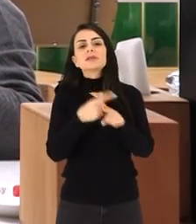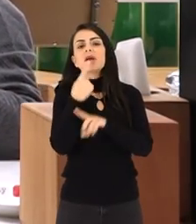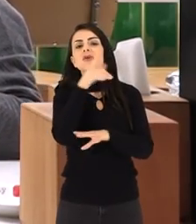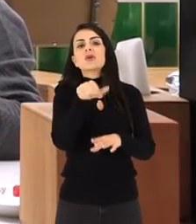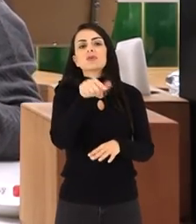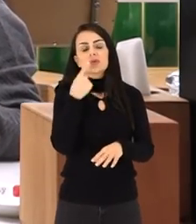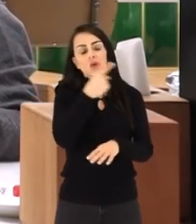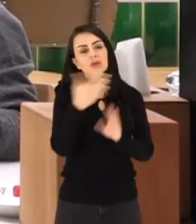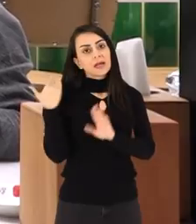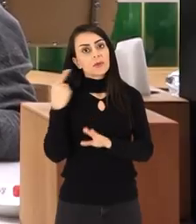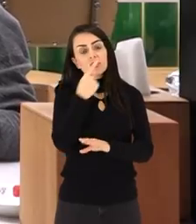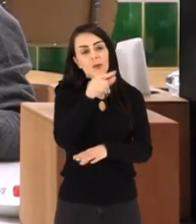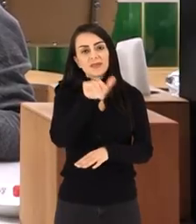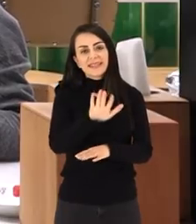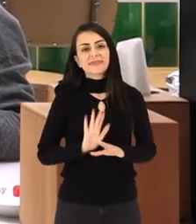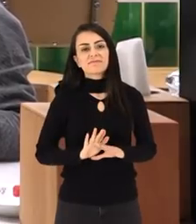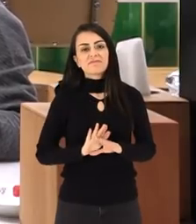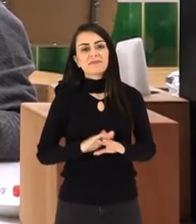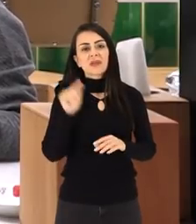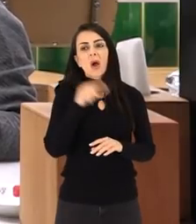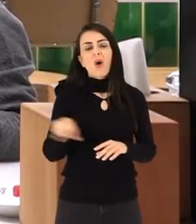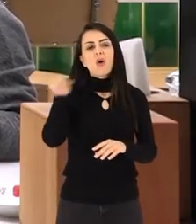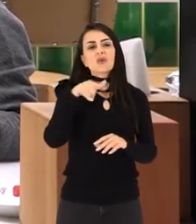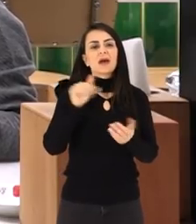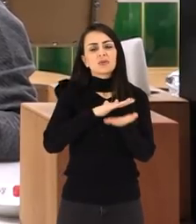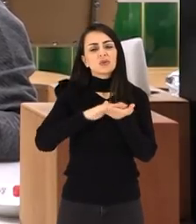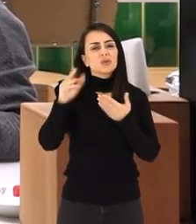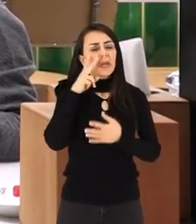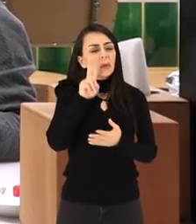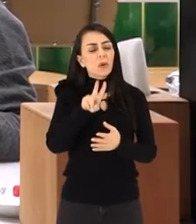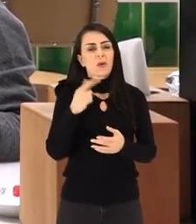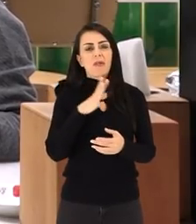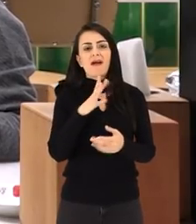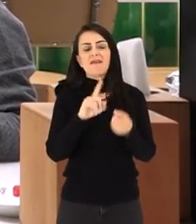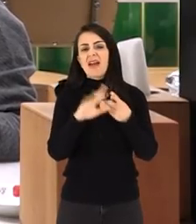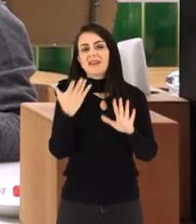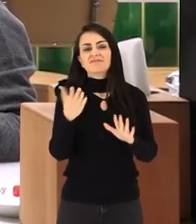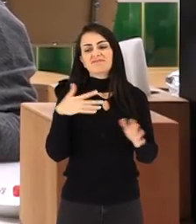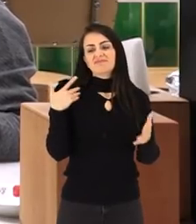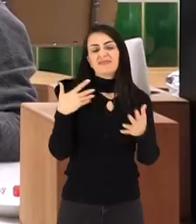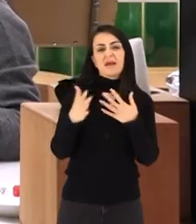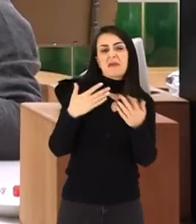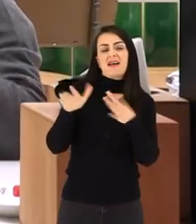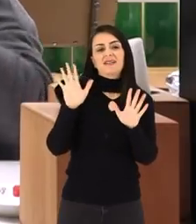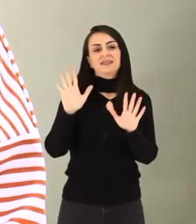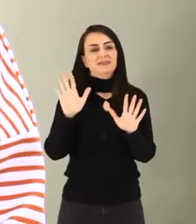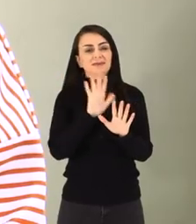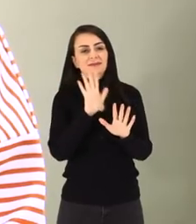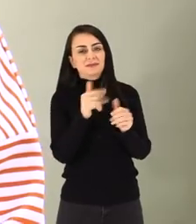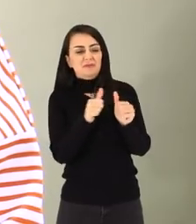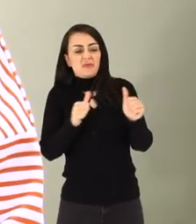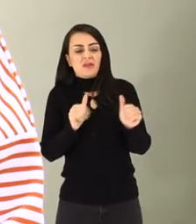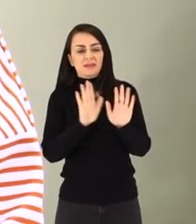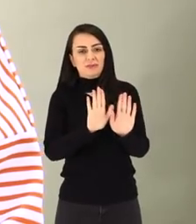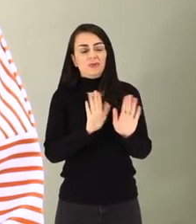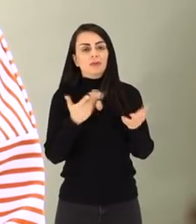Onu diyecektim biraz önce de. Onlar bizim buradaki düzeni görüyorlar da ama ne işimiz olur diye de gelmiyorlar bence. Yani